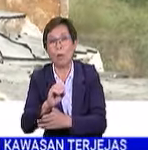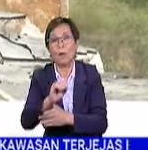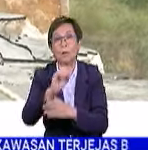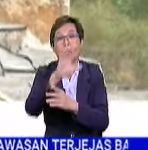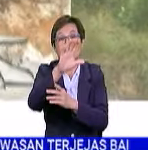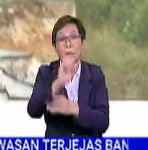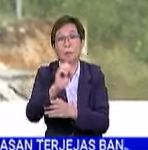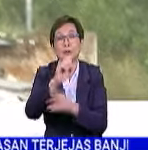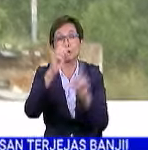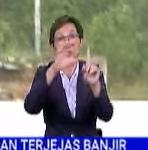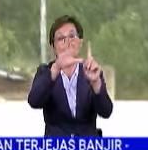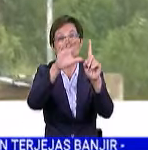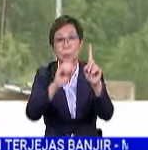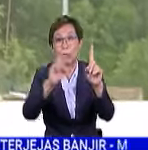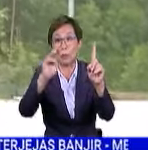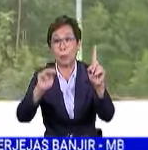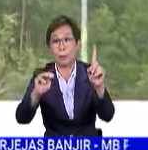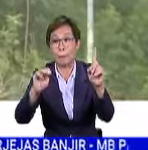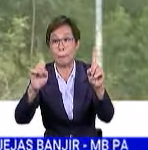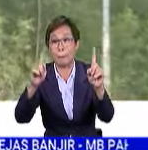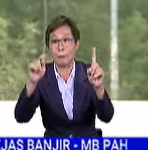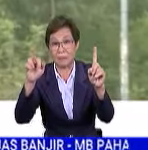meter.